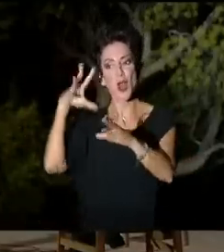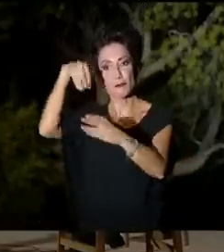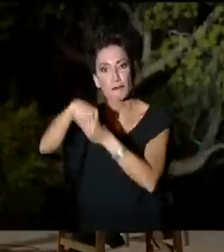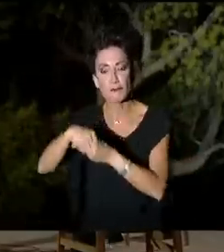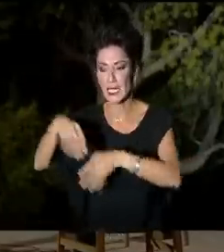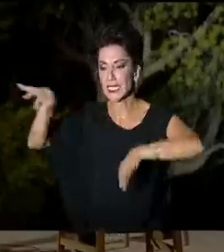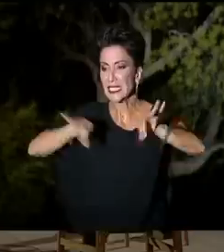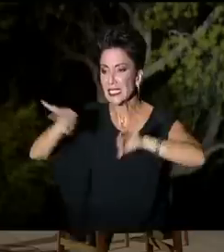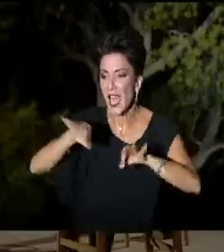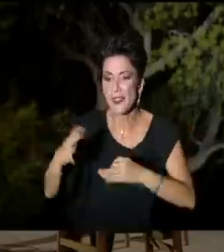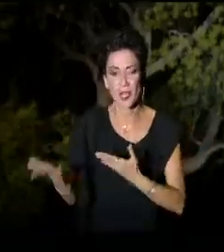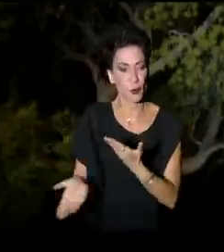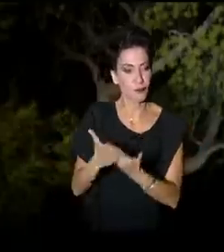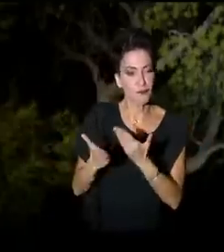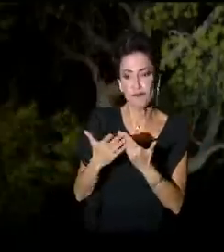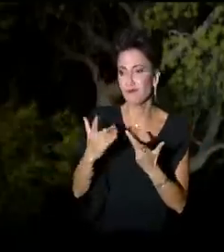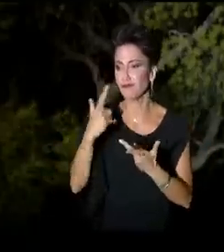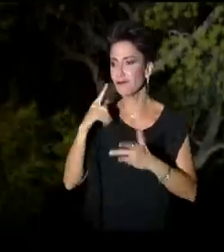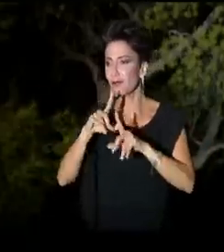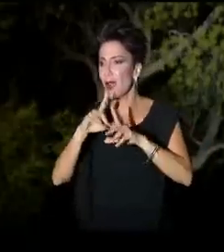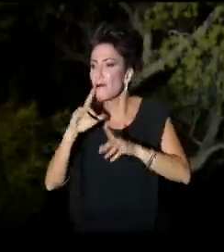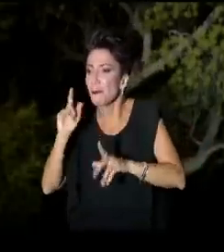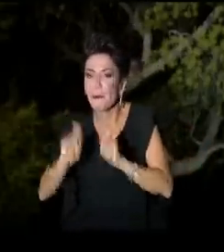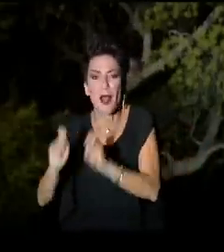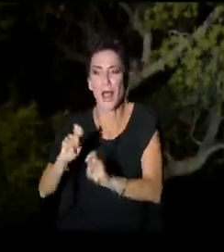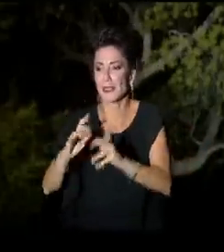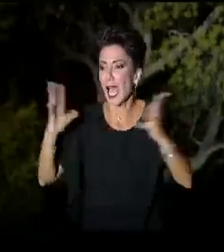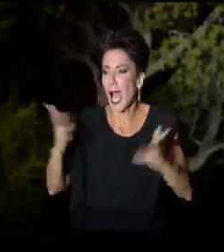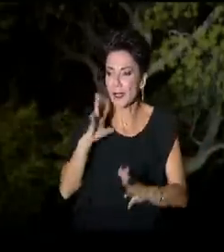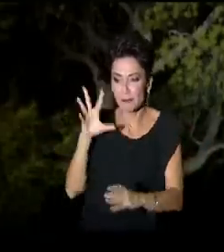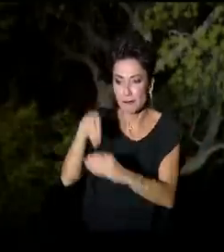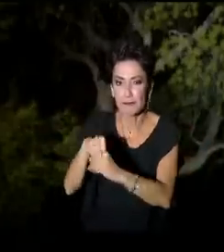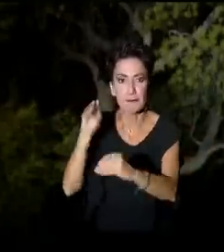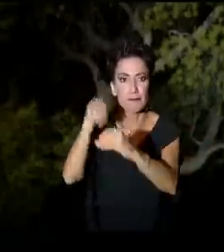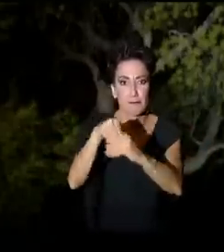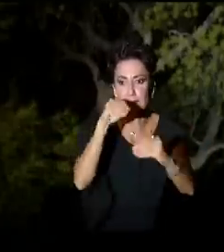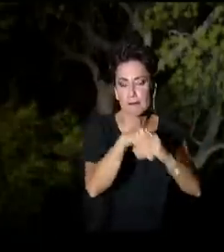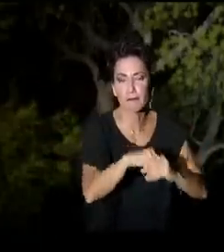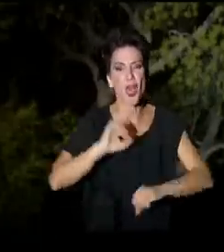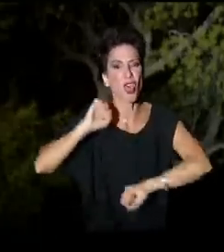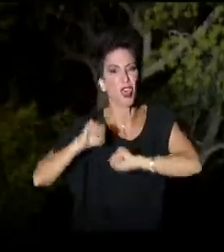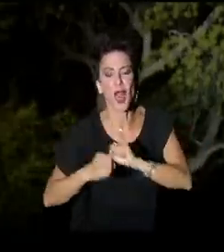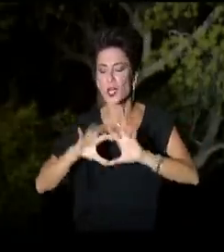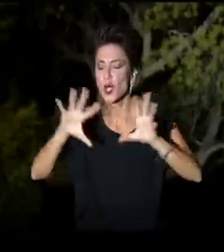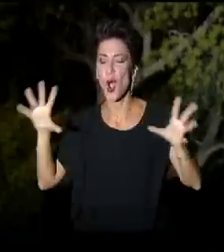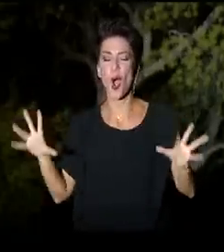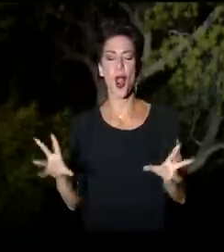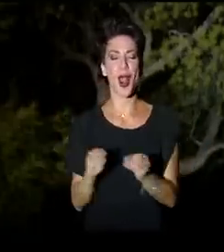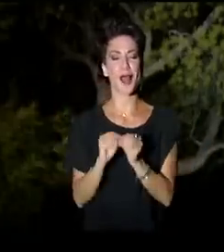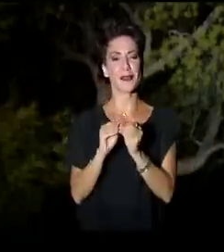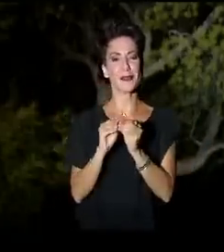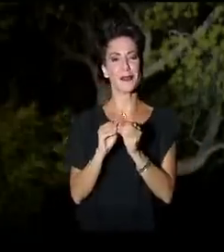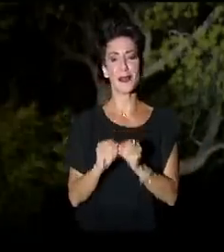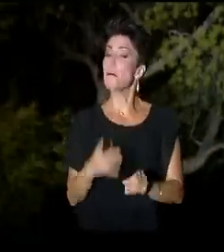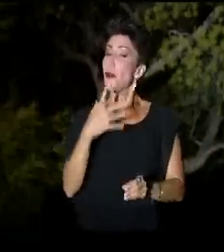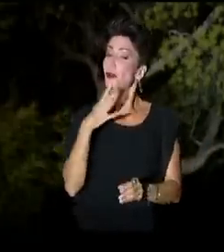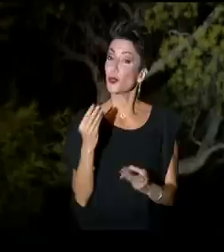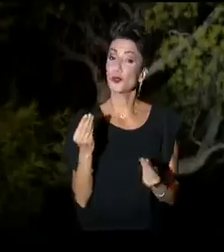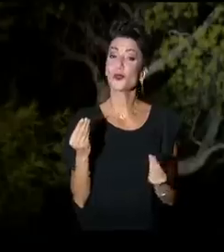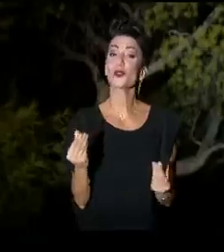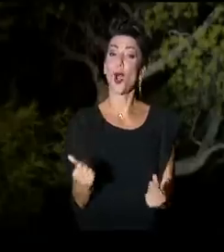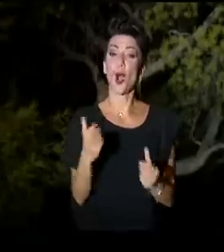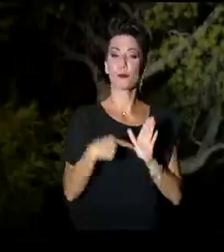σχεδιασμού και της υλοποίησης όποιας δράση αναλαμβάνει. Με αυτόν τον τρόπο απευθυνόμαστε στην ανοιχτή